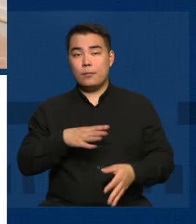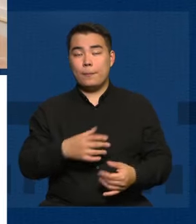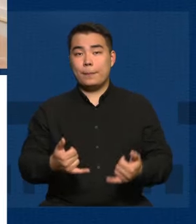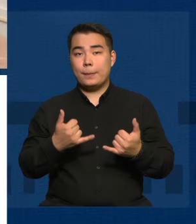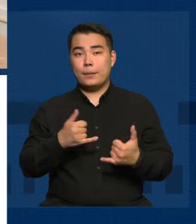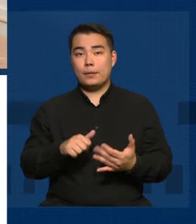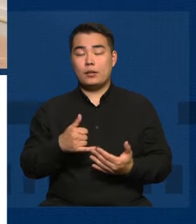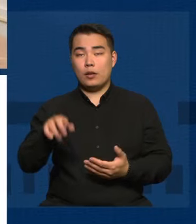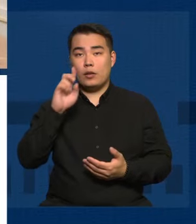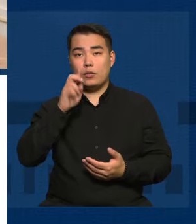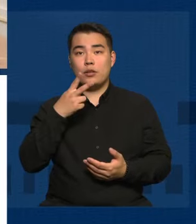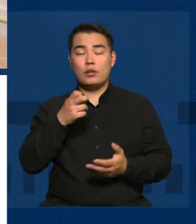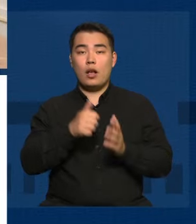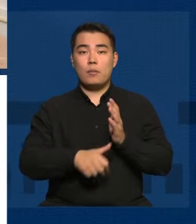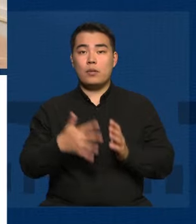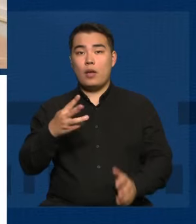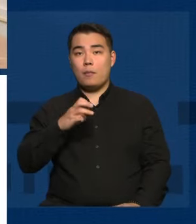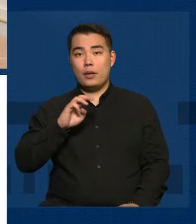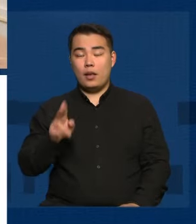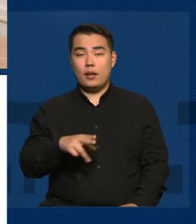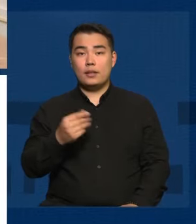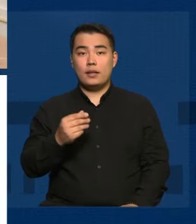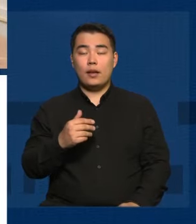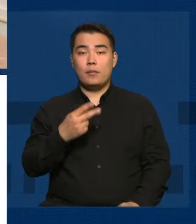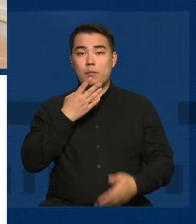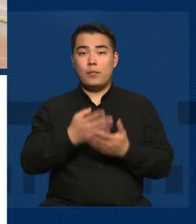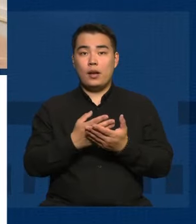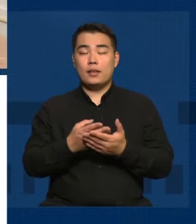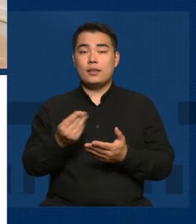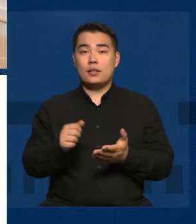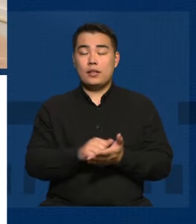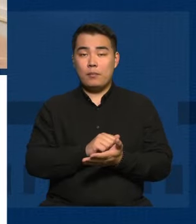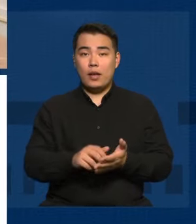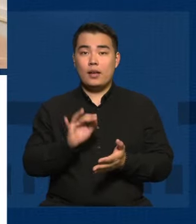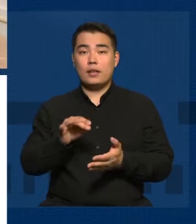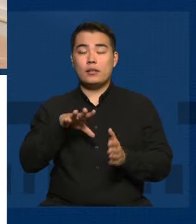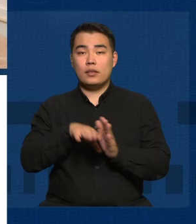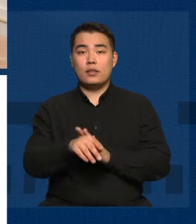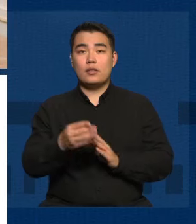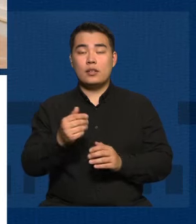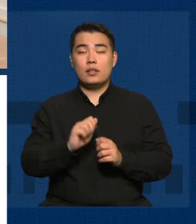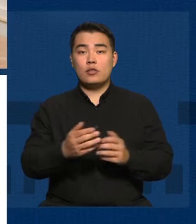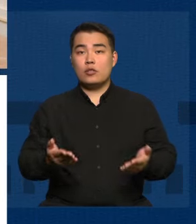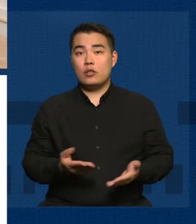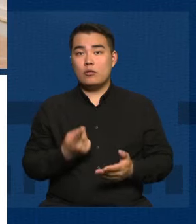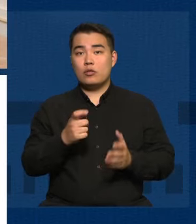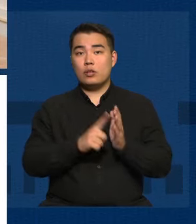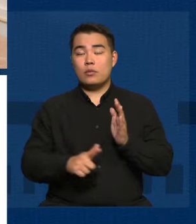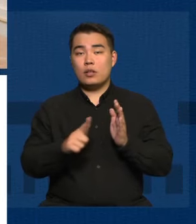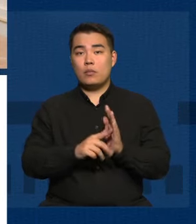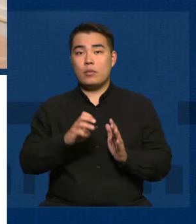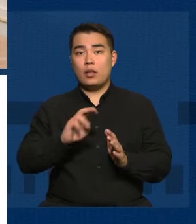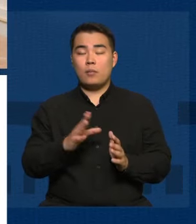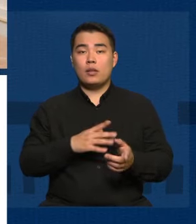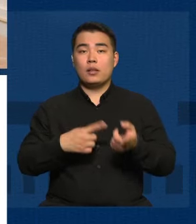Бүгінде мемлекетке 265 миллиард теңгені құрайтын активтер, соның ішінде ақшалай 177 миллиард теңге